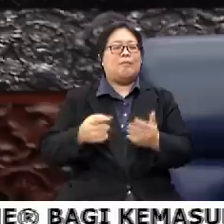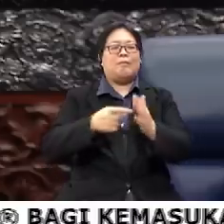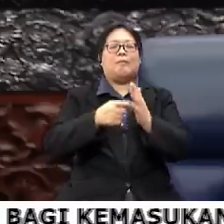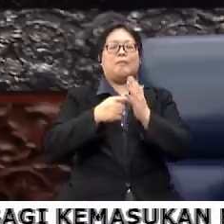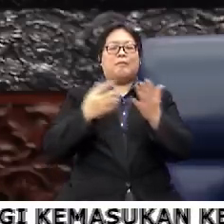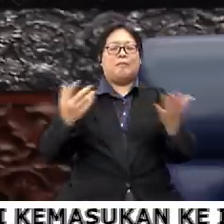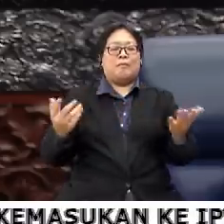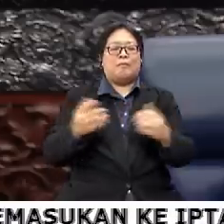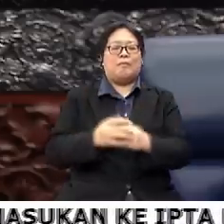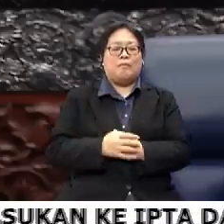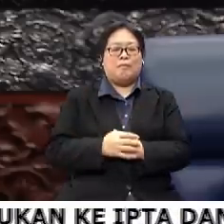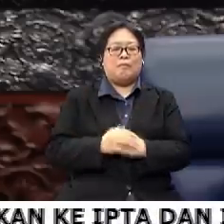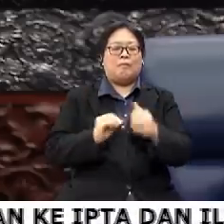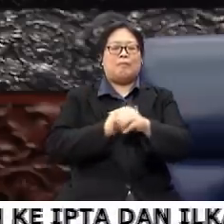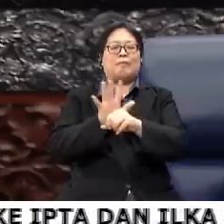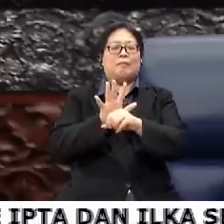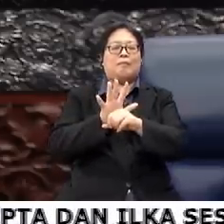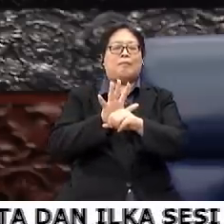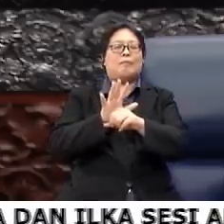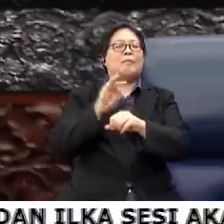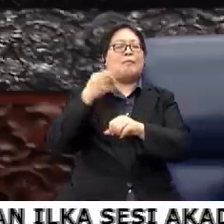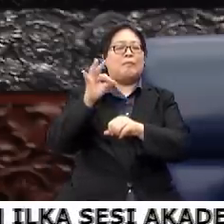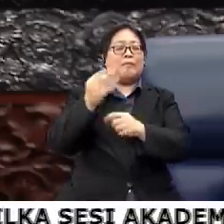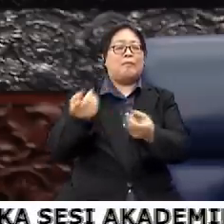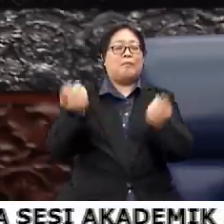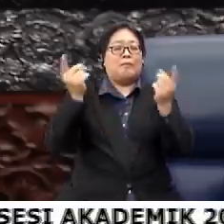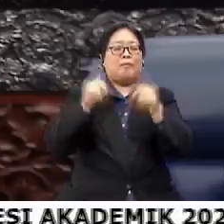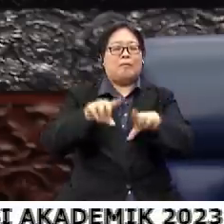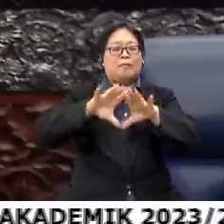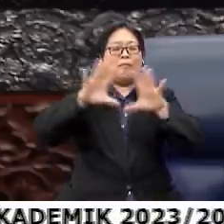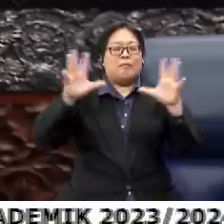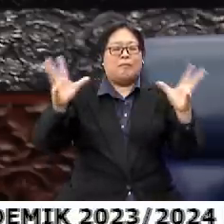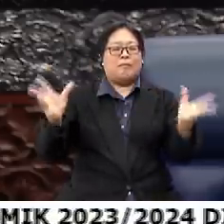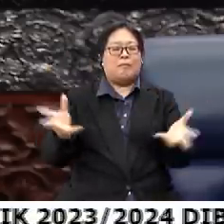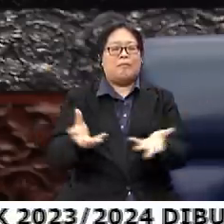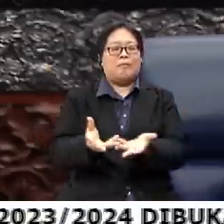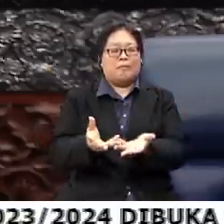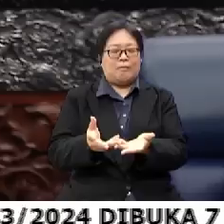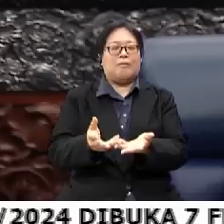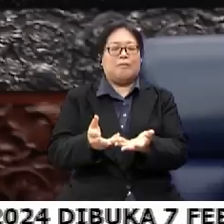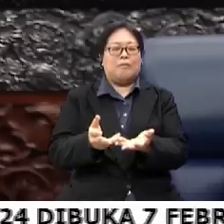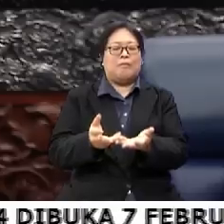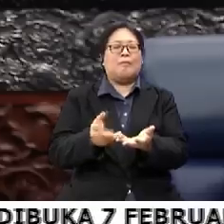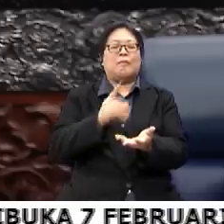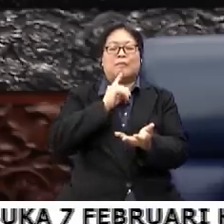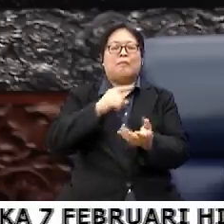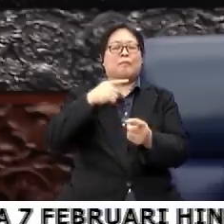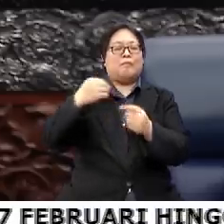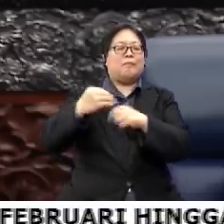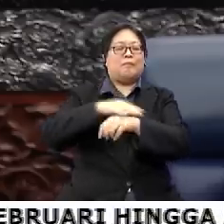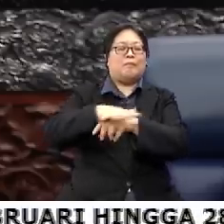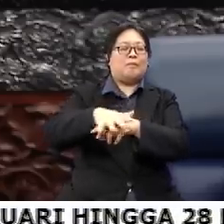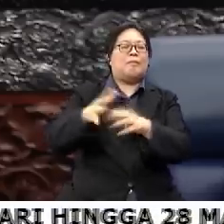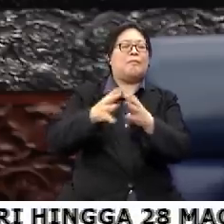menunjukkan bahawa pandemik COVID-19 yang melanda seluruh dunia memberikan kesan yang besar